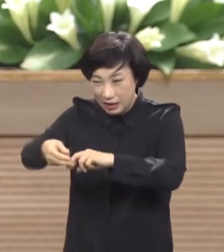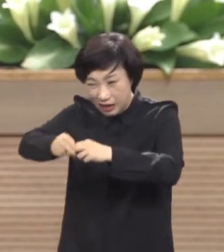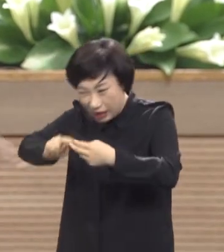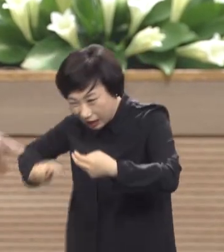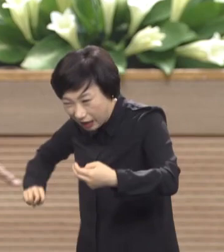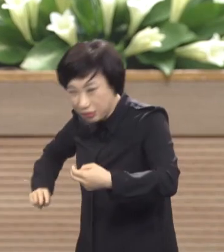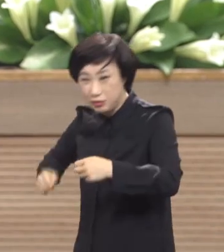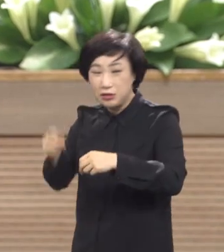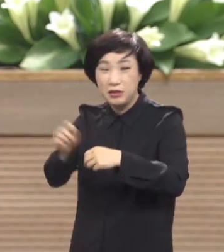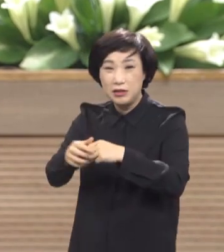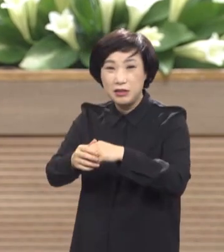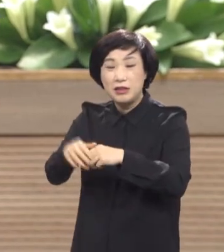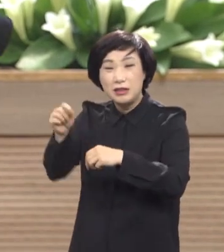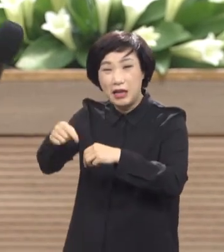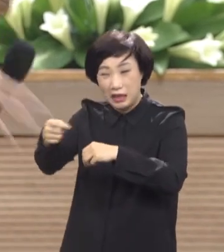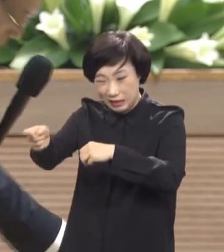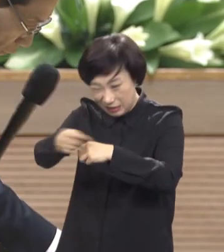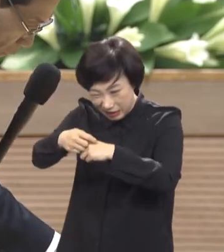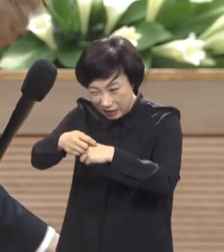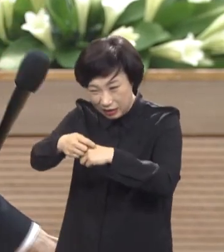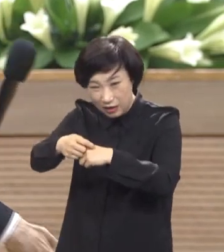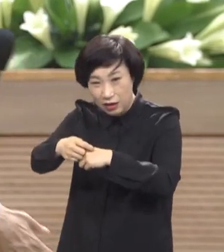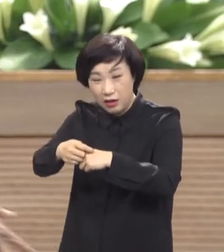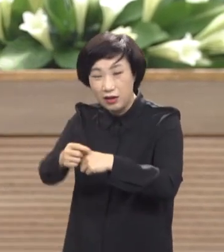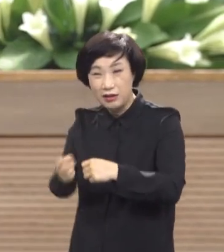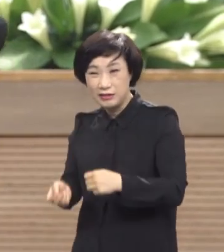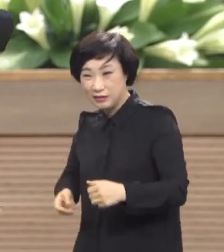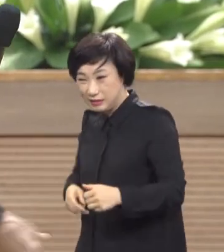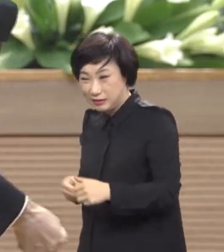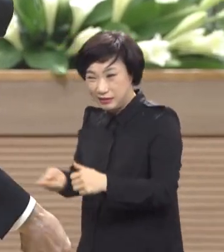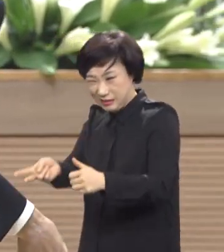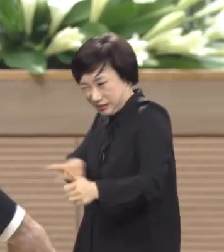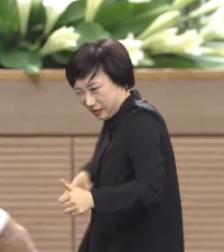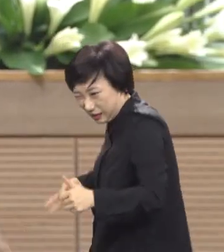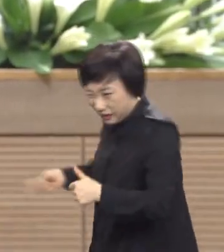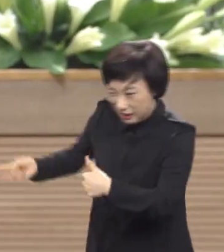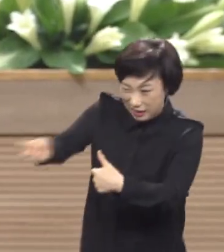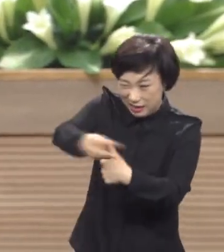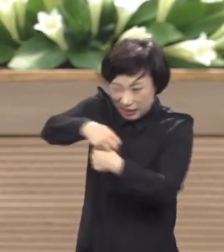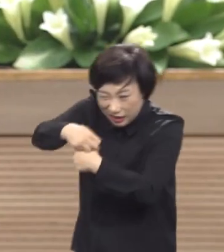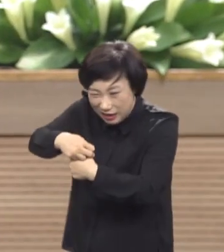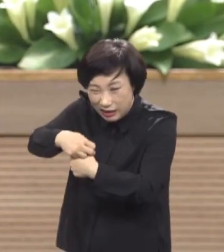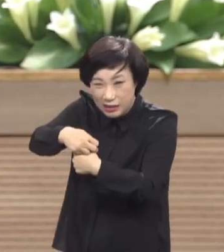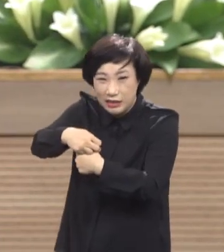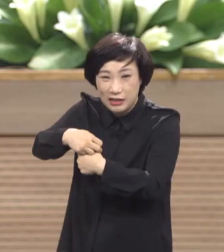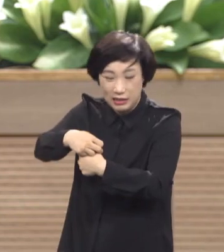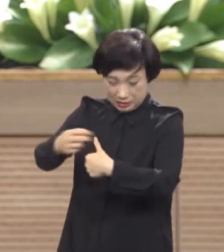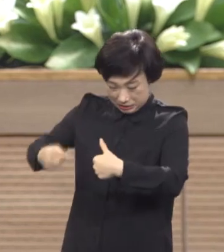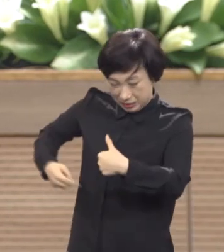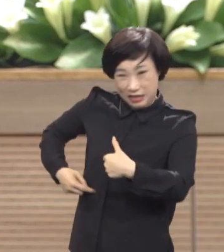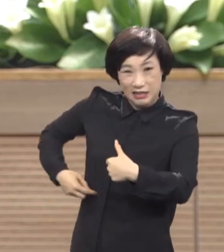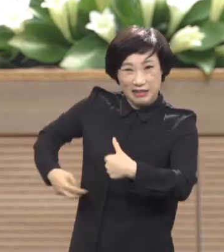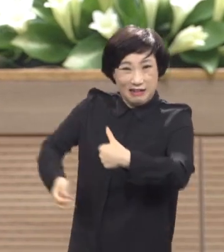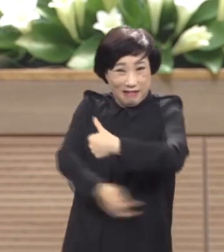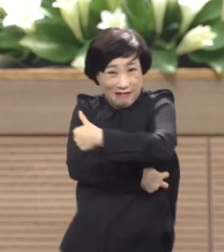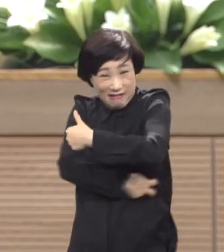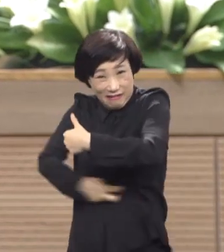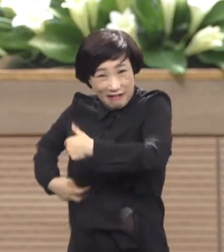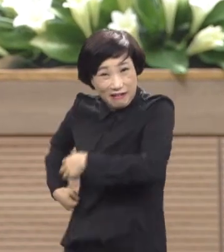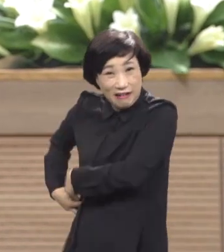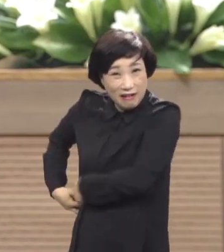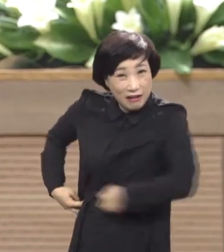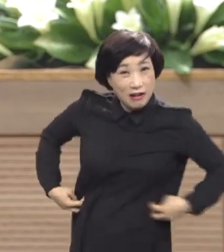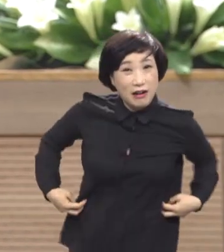가망하면서 살 속에 팍! 벗길 때 이 잡아 다닐 때 몸을 두 바퀴 한 바퀴 돌아가면서